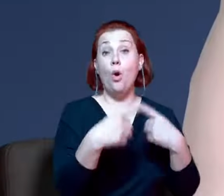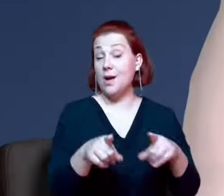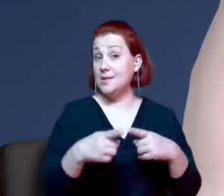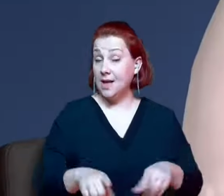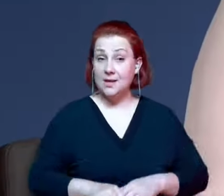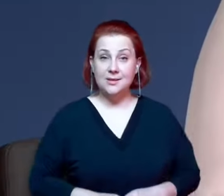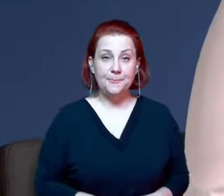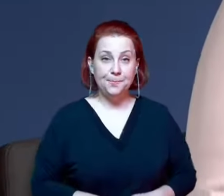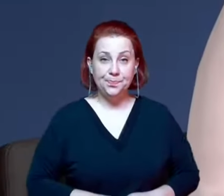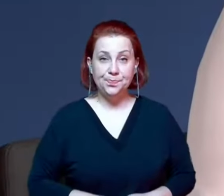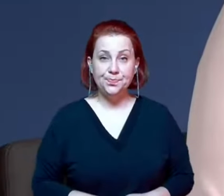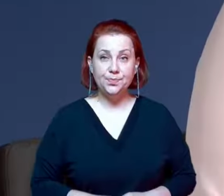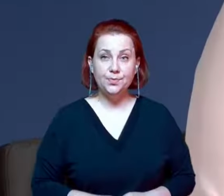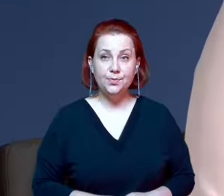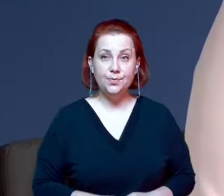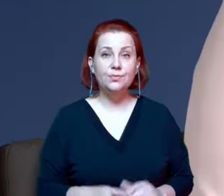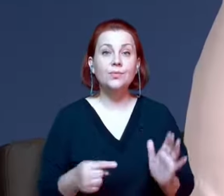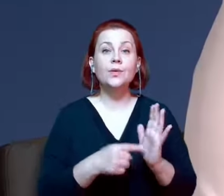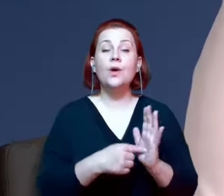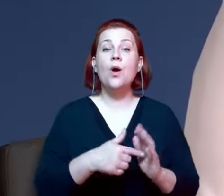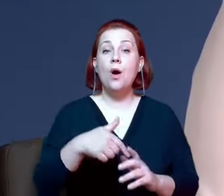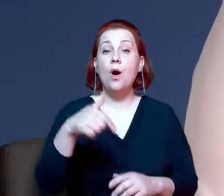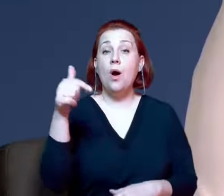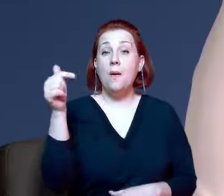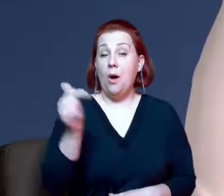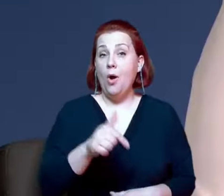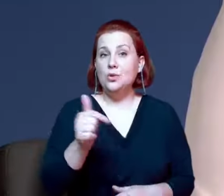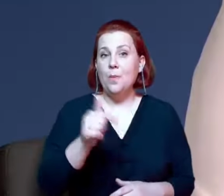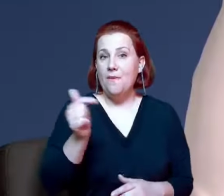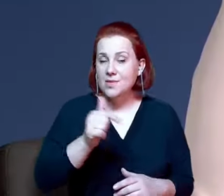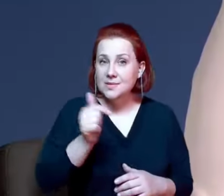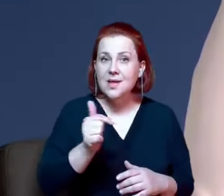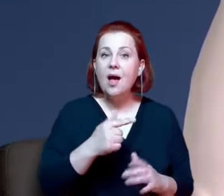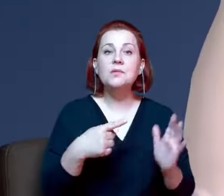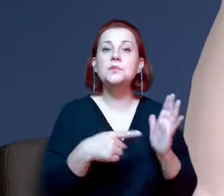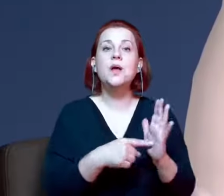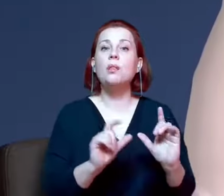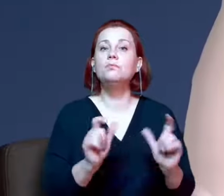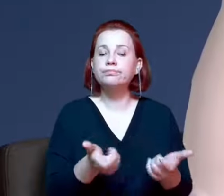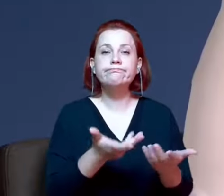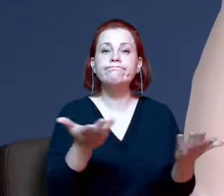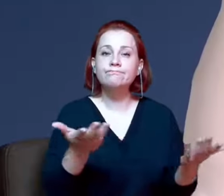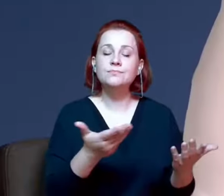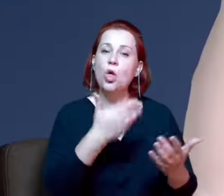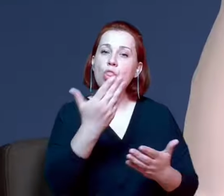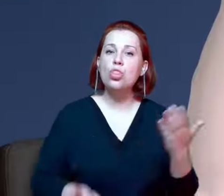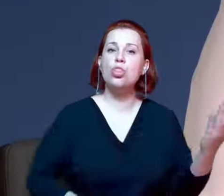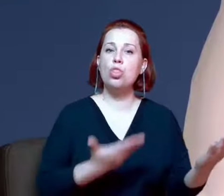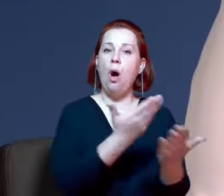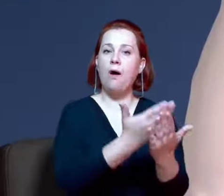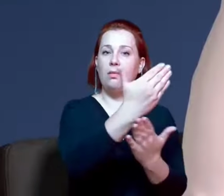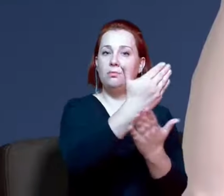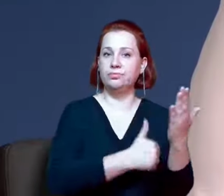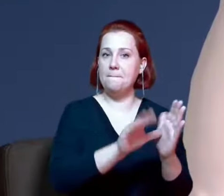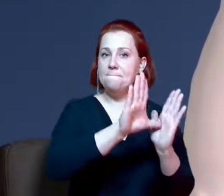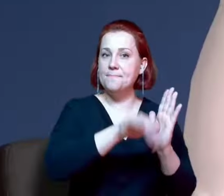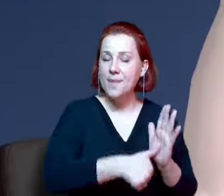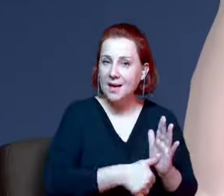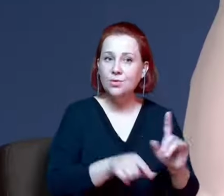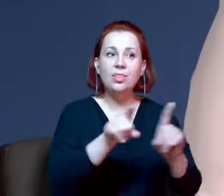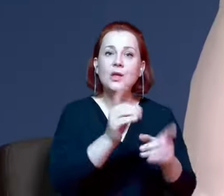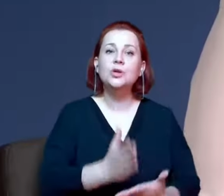organizacje. I to zobowiązanie miało na celu przede wszystkim wsparcie nowej agendy miejskiej, ale również